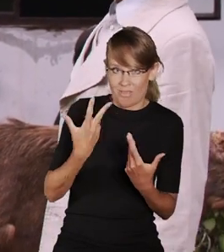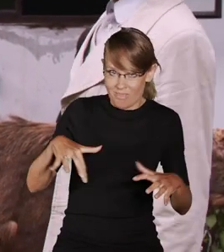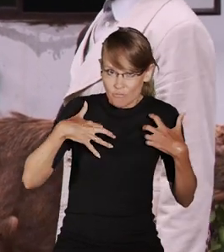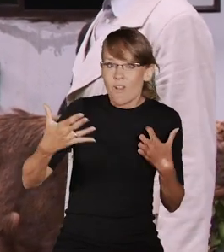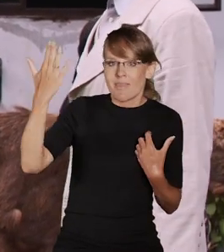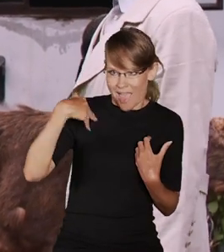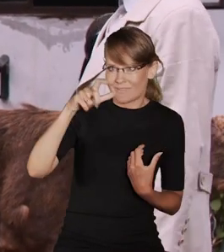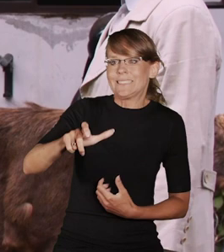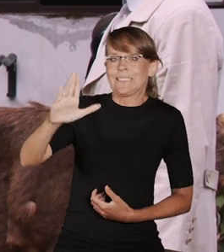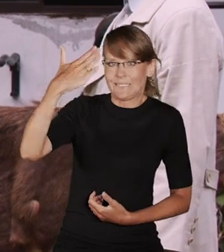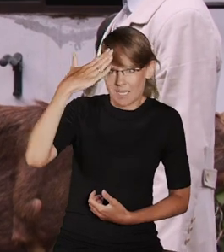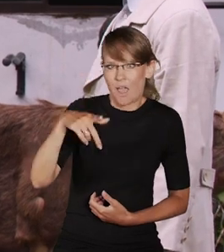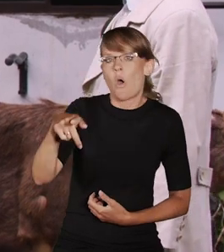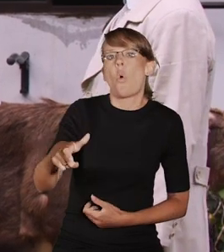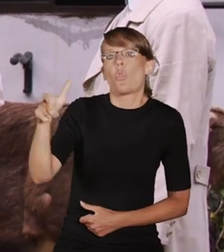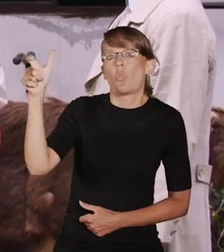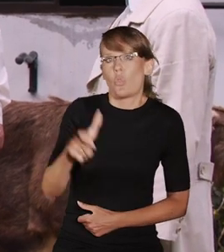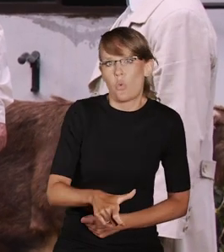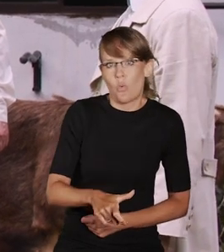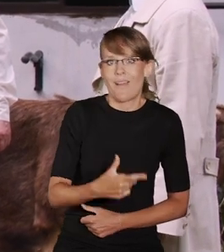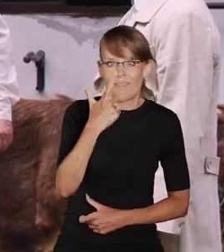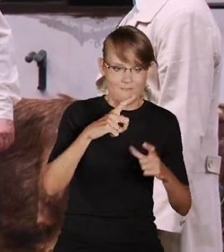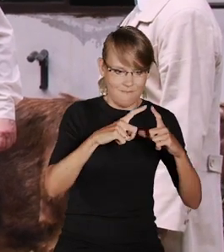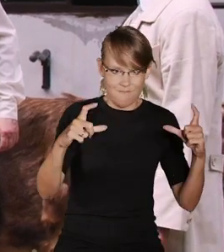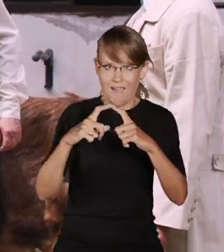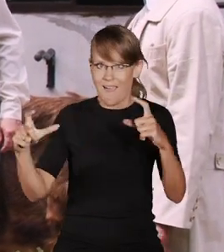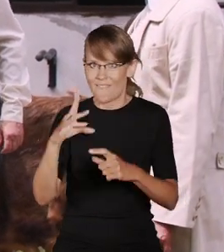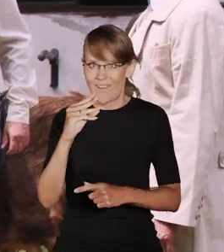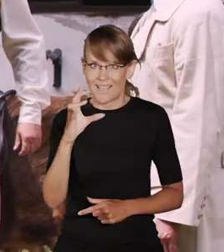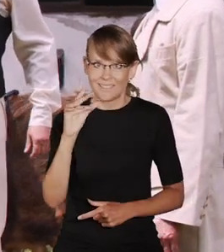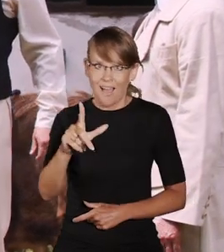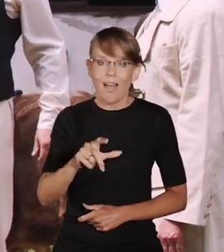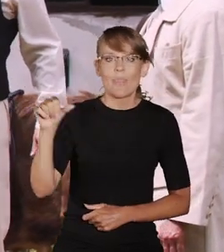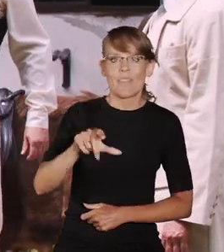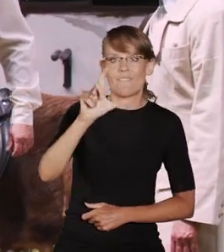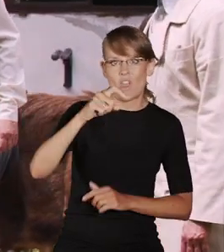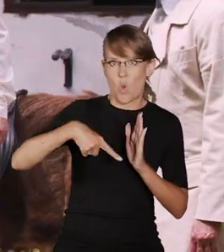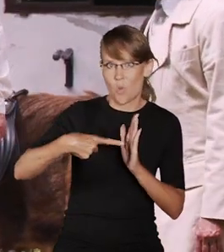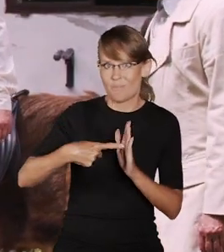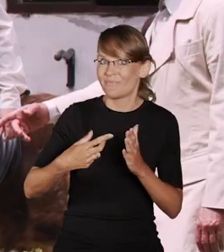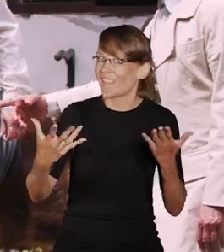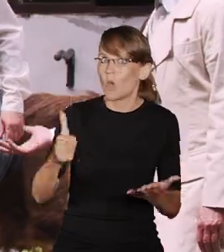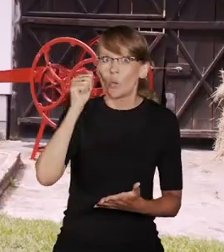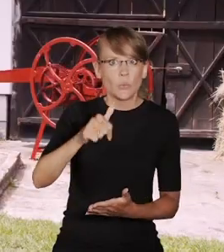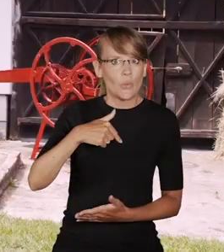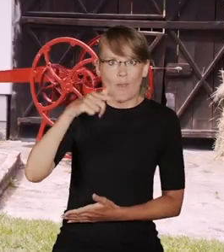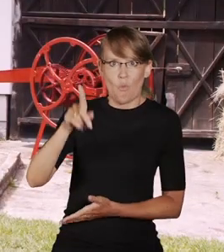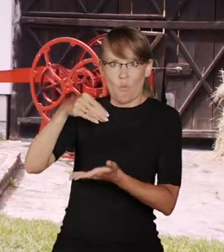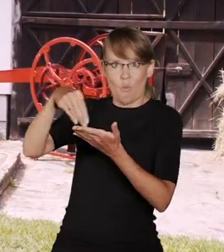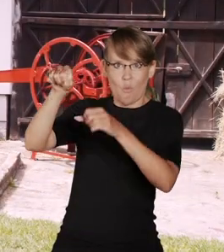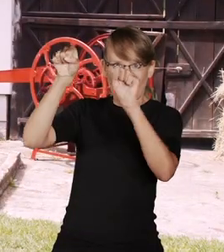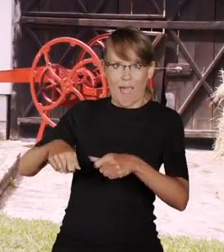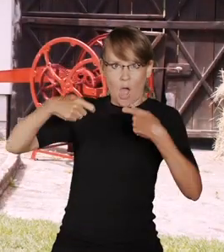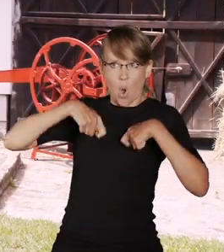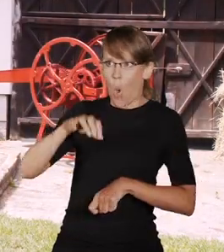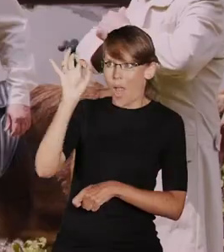Jestem zmuszony niepokoić panią w sprawie nader ważnej. O co chodzi panu? Nieboszczyk, małżonek pani, którego miałem zaszczyt